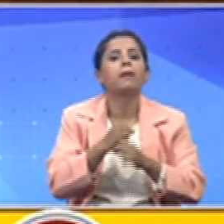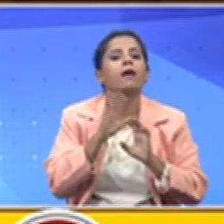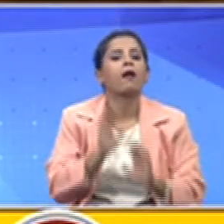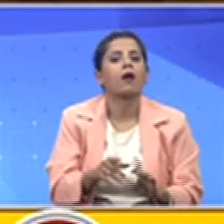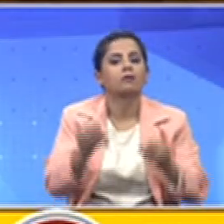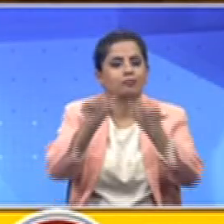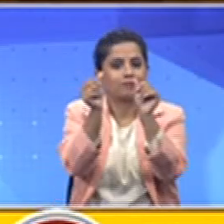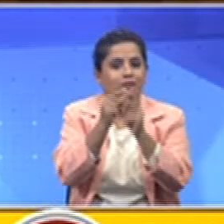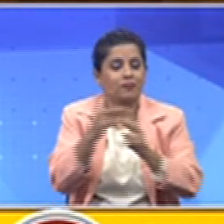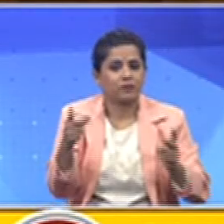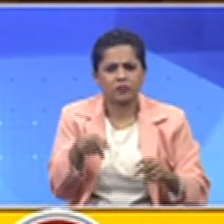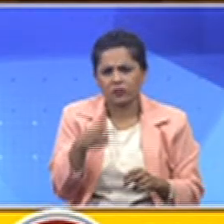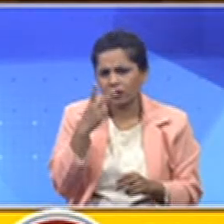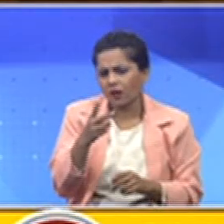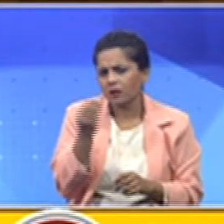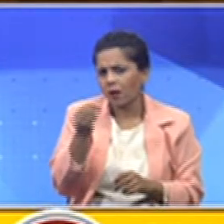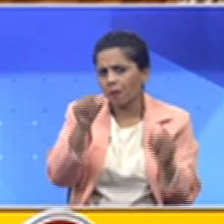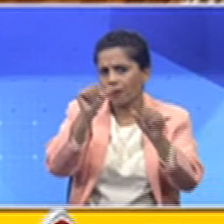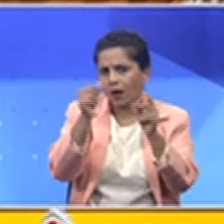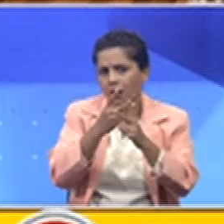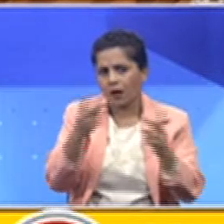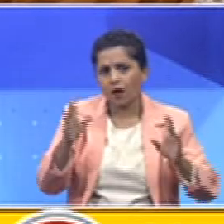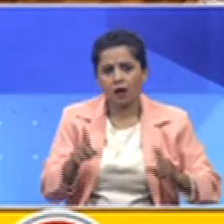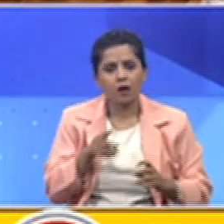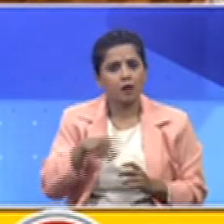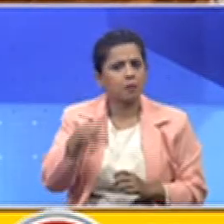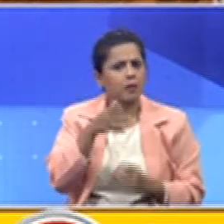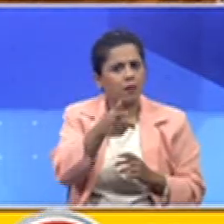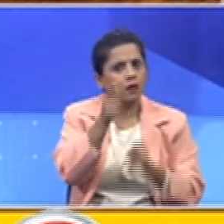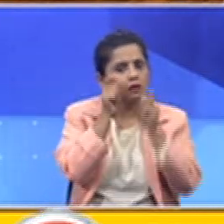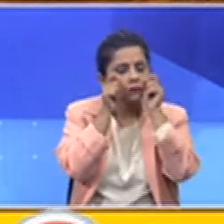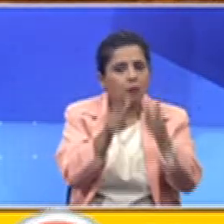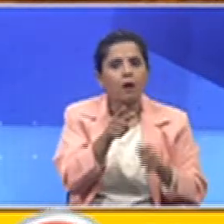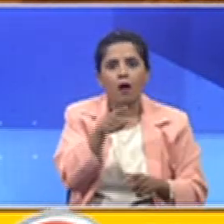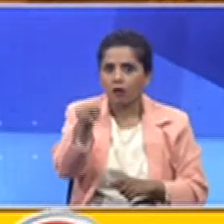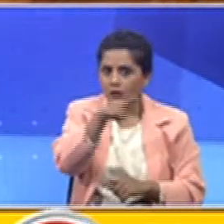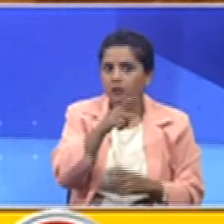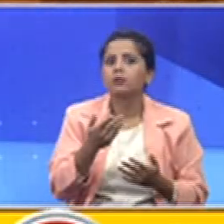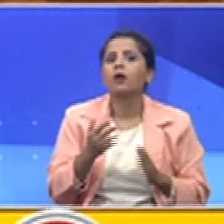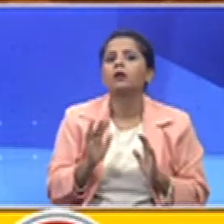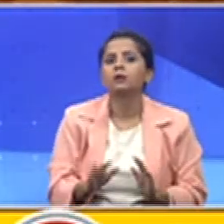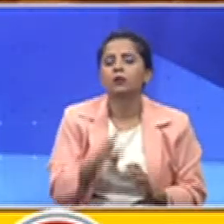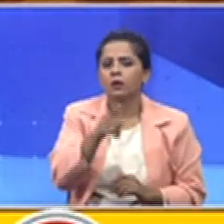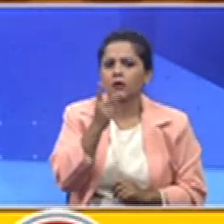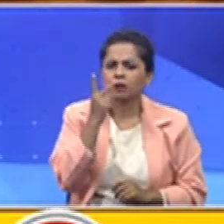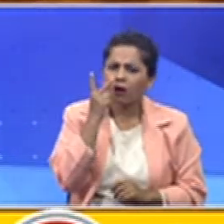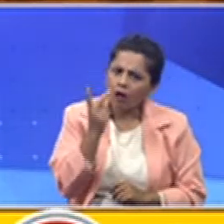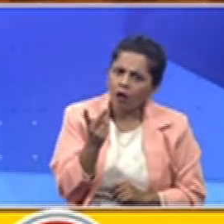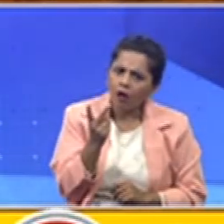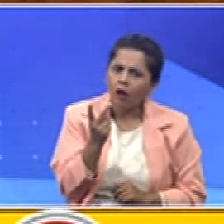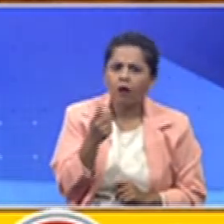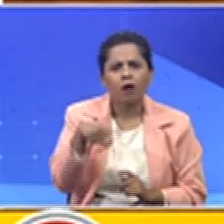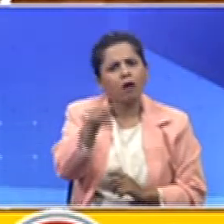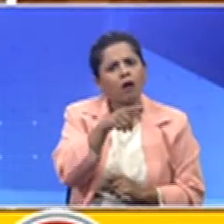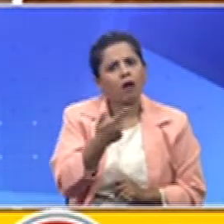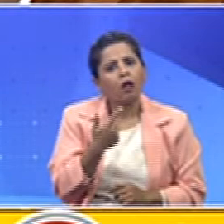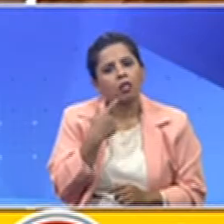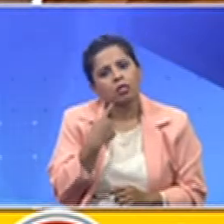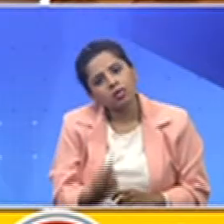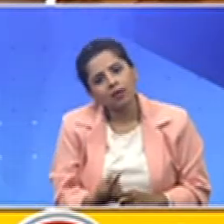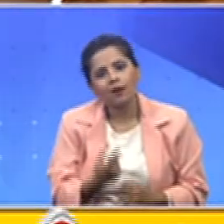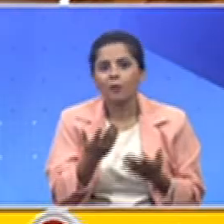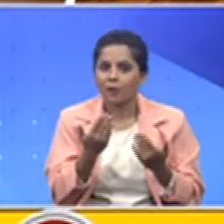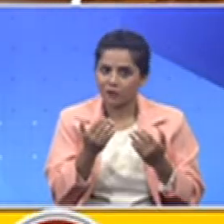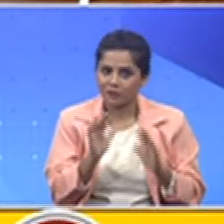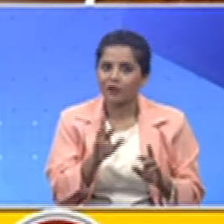इनमें से कुछ तो ऐसी हैं जो आपको आश्चर्य से भर देंगी। आप इन्हें देखेंगे तो देखते ही रह